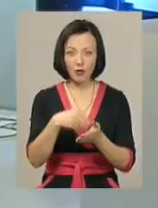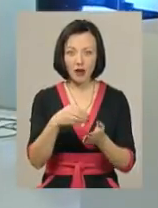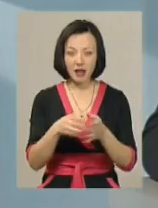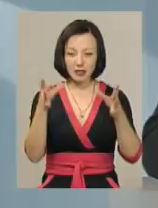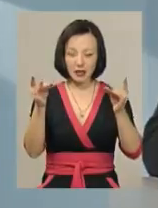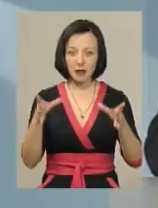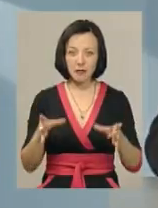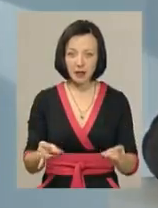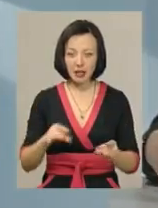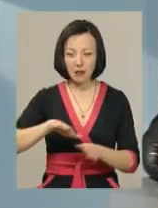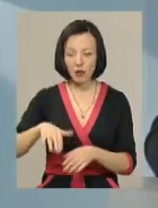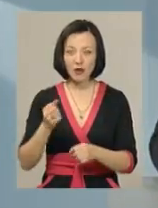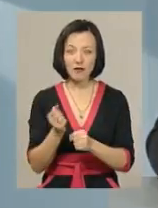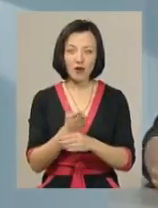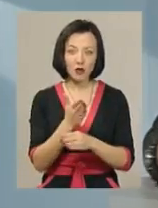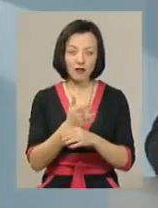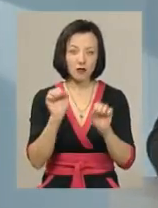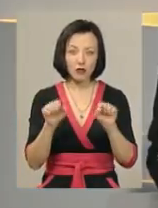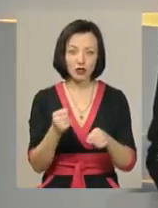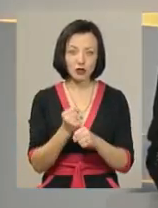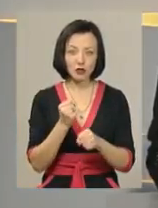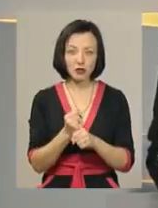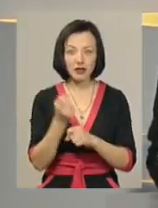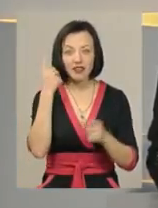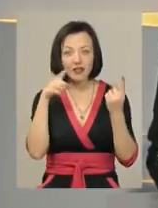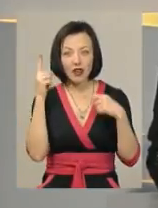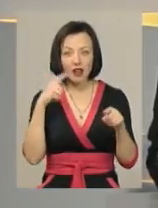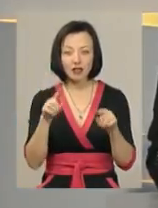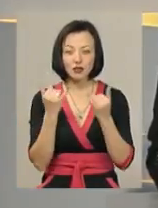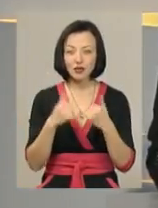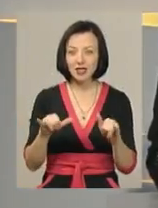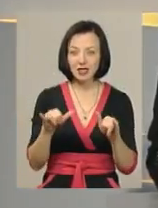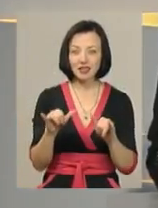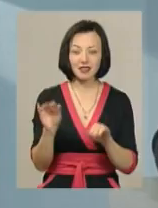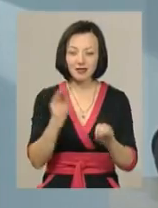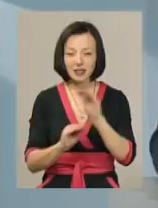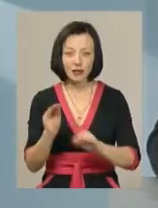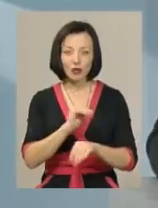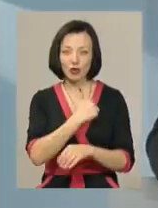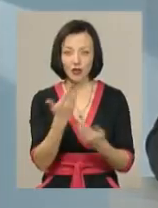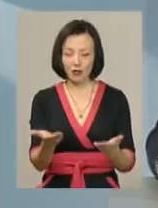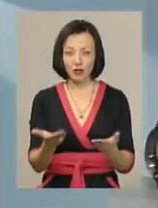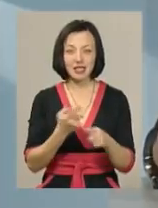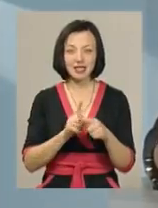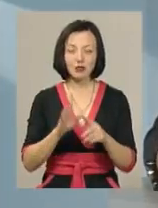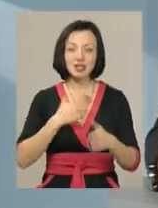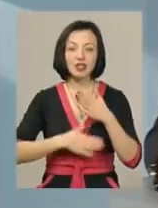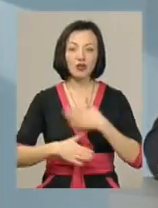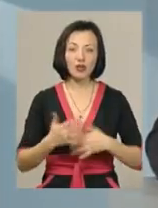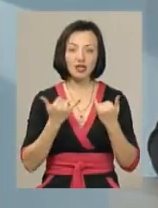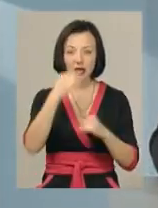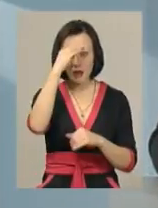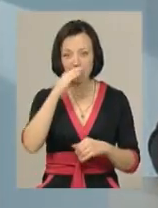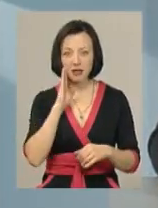бір і потім з нього можна витворяти чудити фіячити все що завгодно і це буде задоволення і для